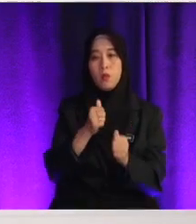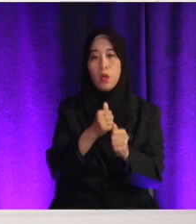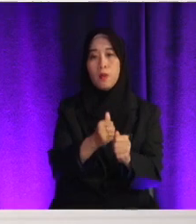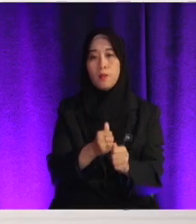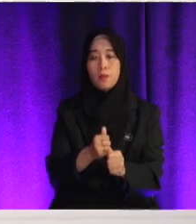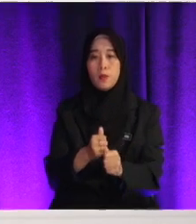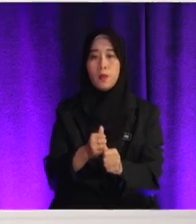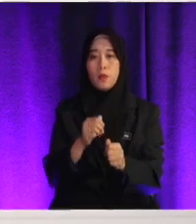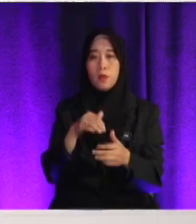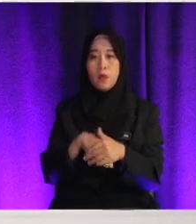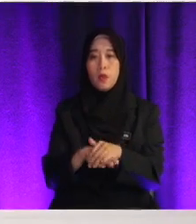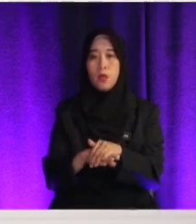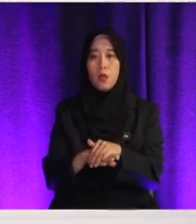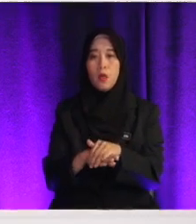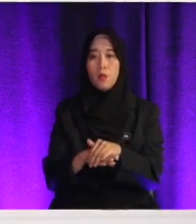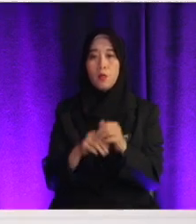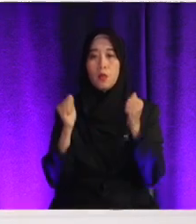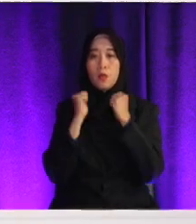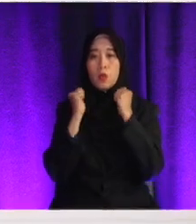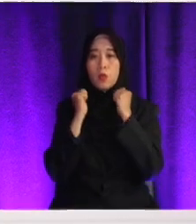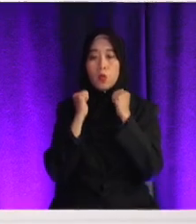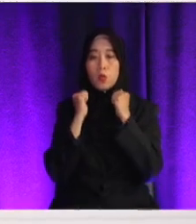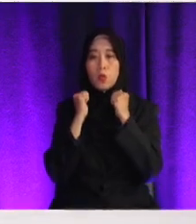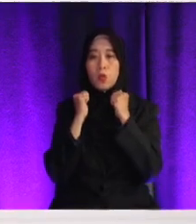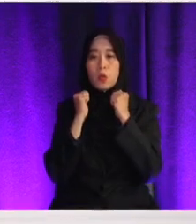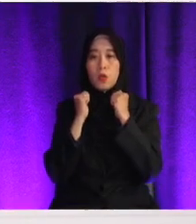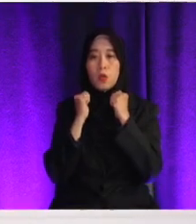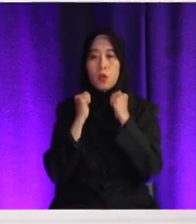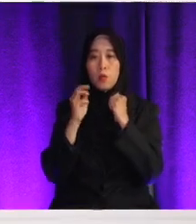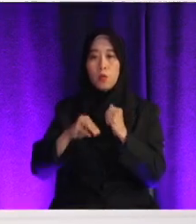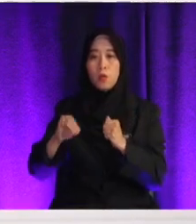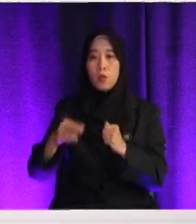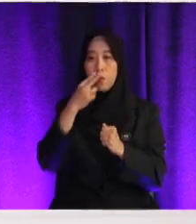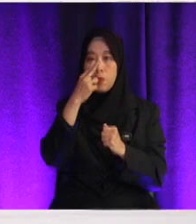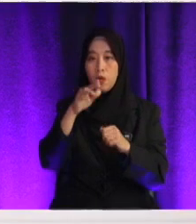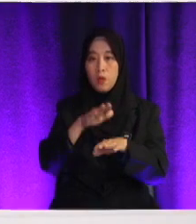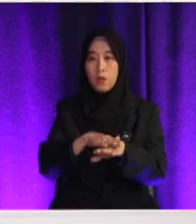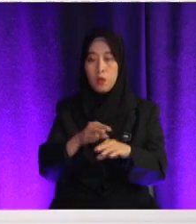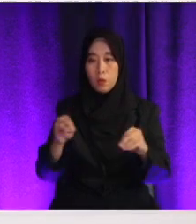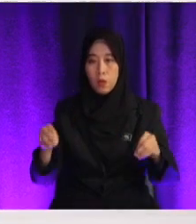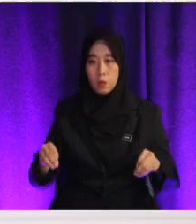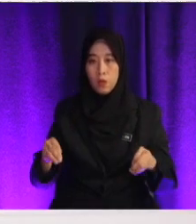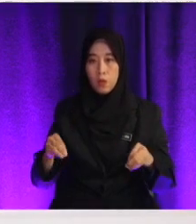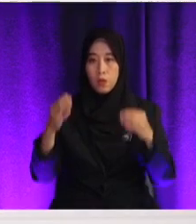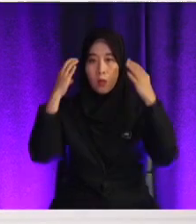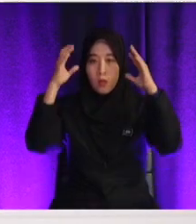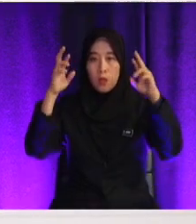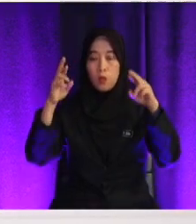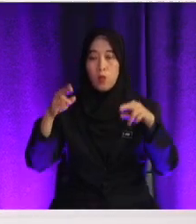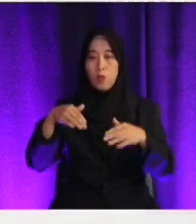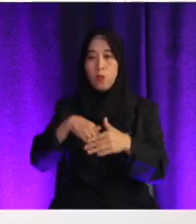keadaan sejuk, kalau murid nampak dekat sini, atas meja saya ni, saya rendamkan dengan